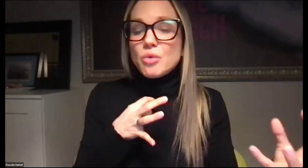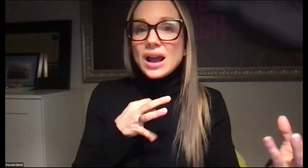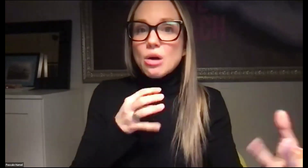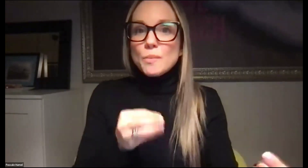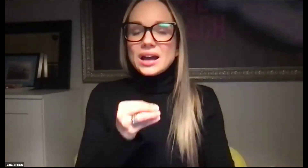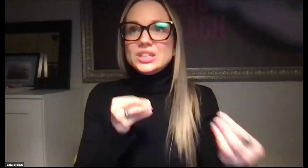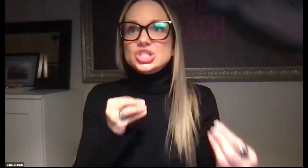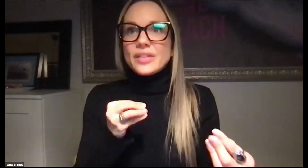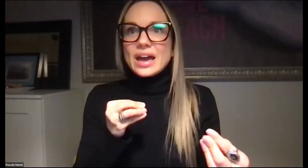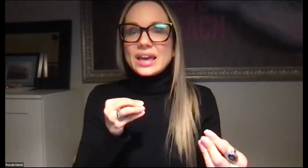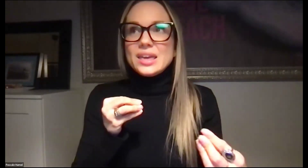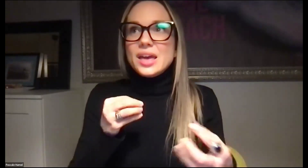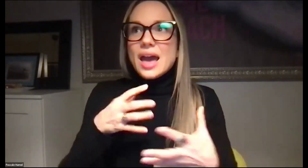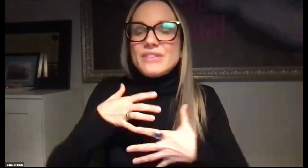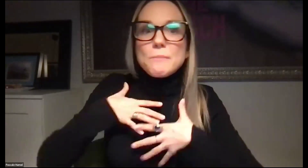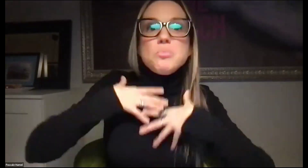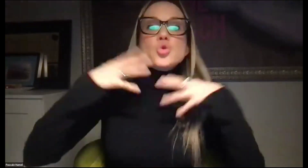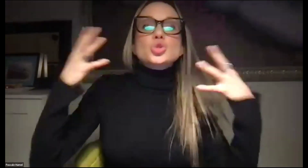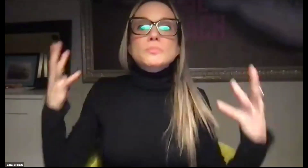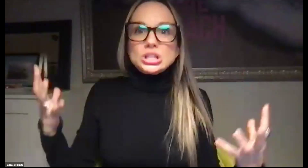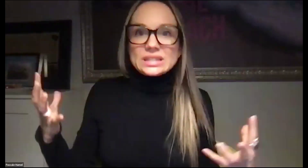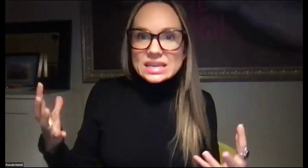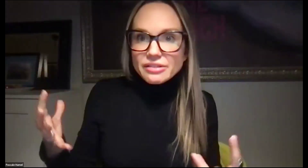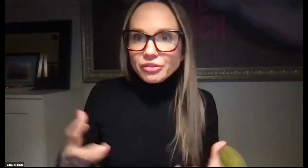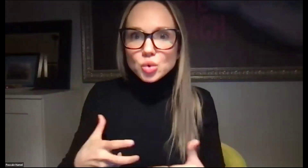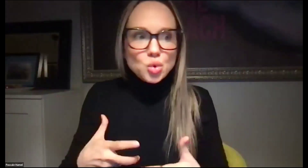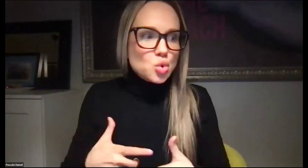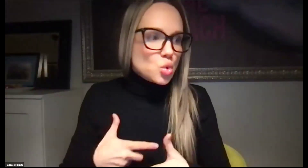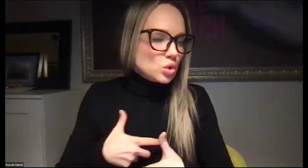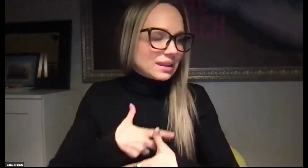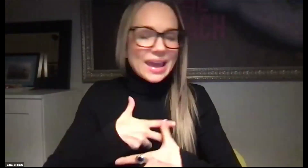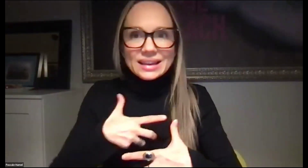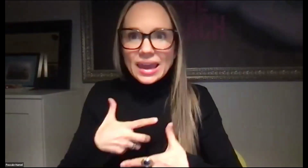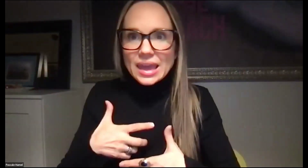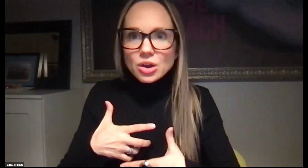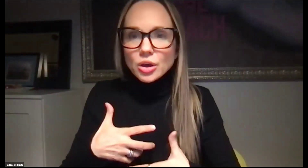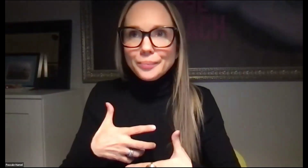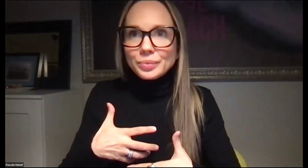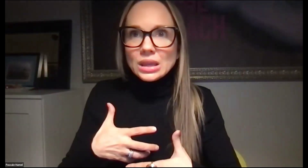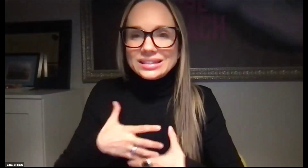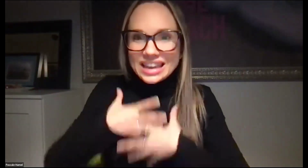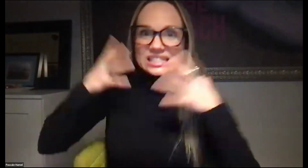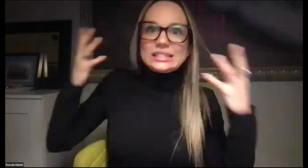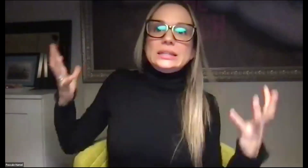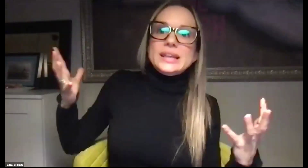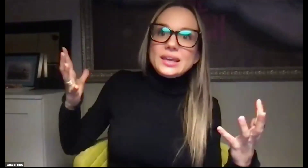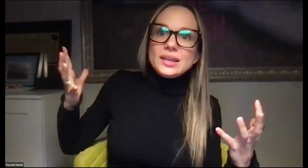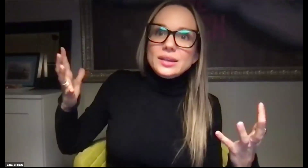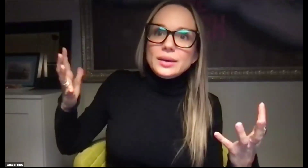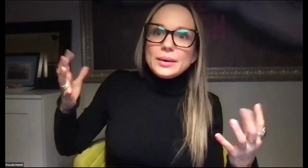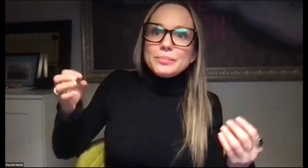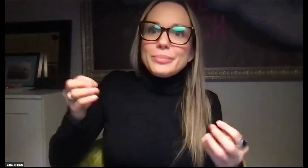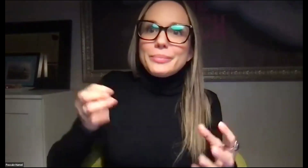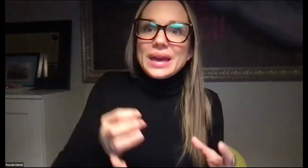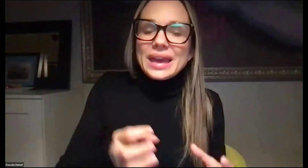Fait que des fois, quand on prend des chandails avec beaucoup de motifs ou très, très, très